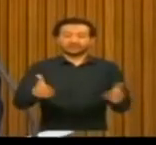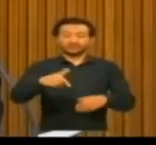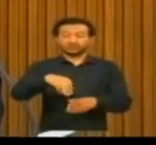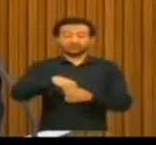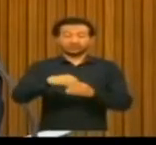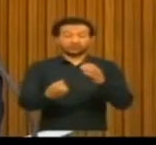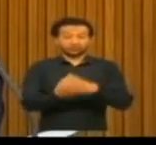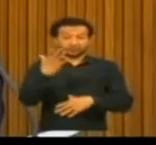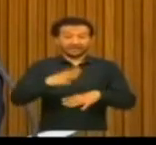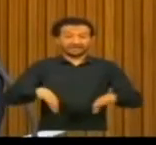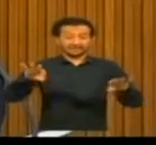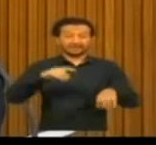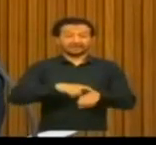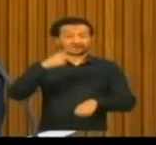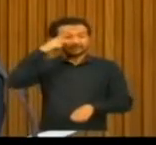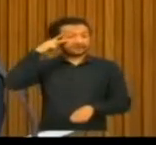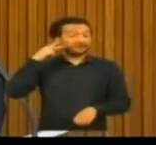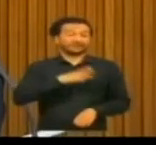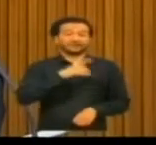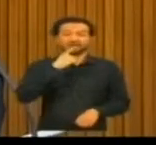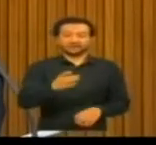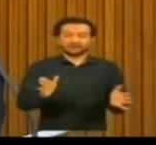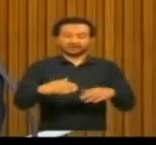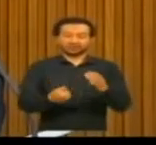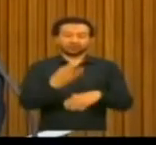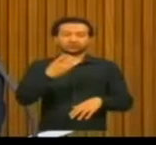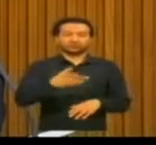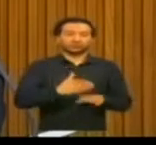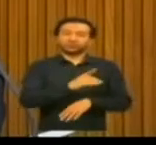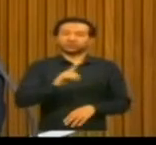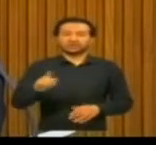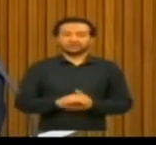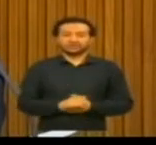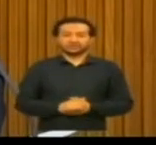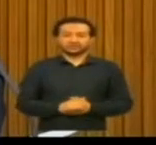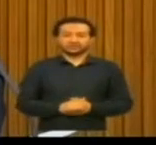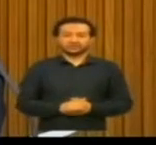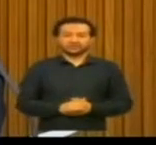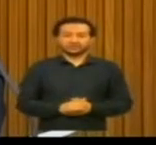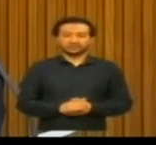oluşumunda hile var dediler. Sandıkların oluşumu doğru değil.